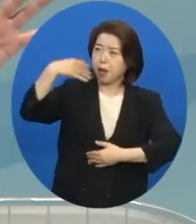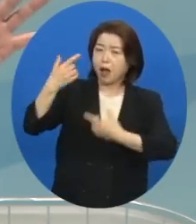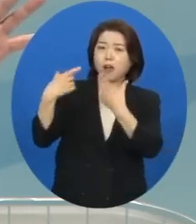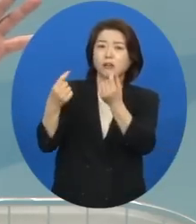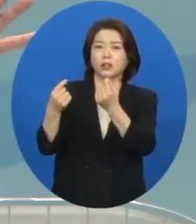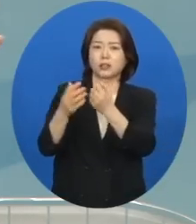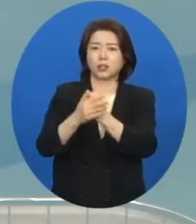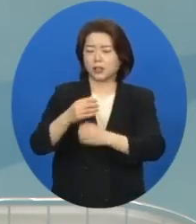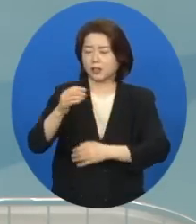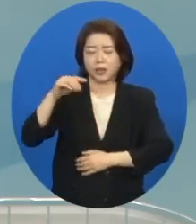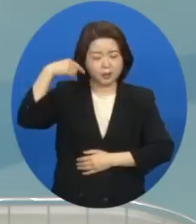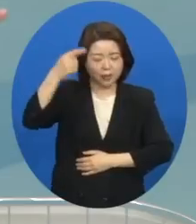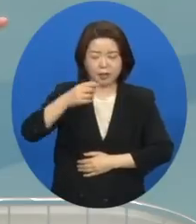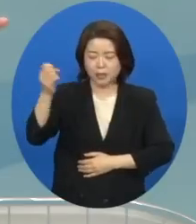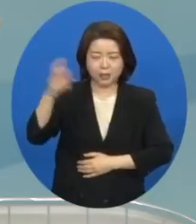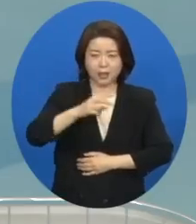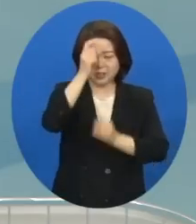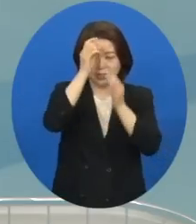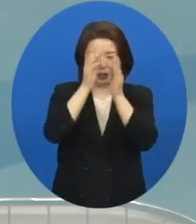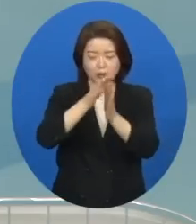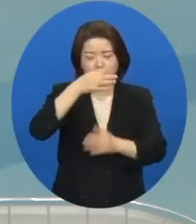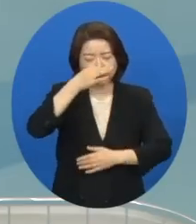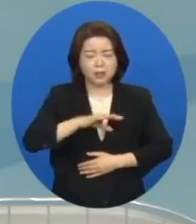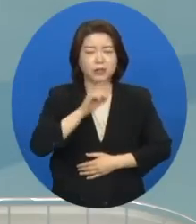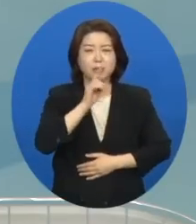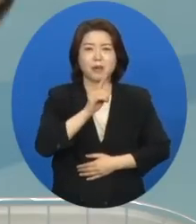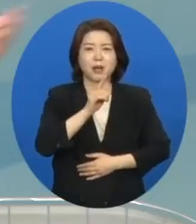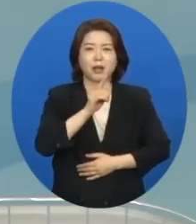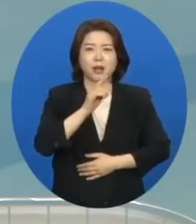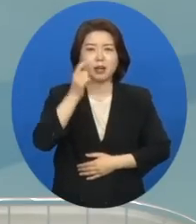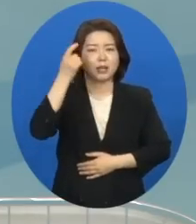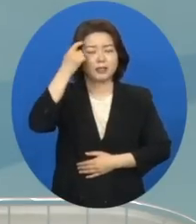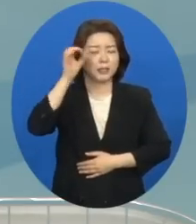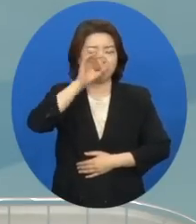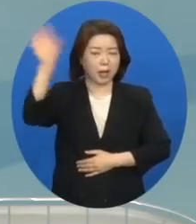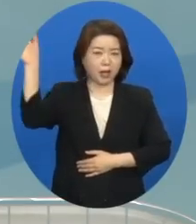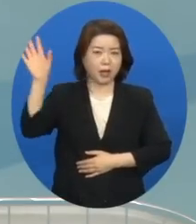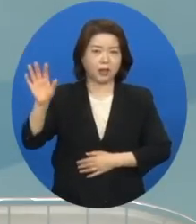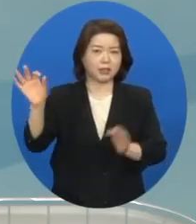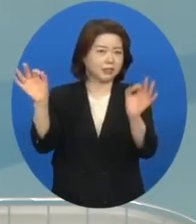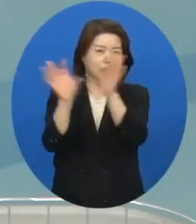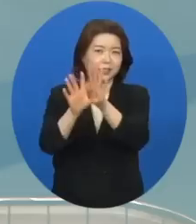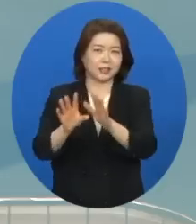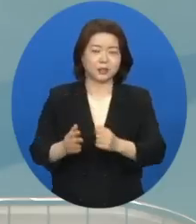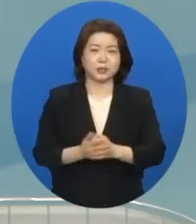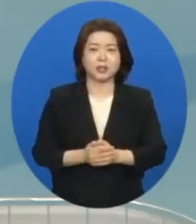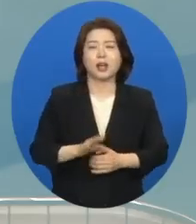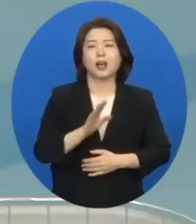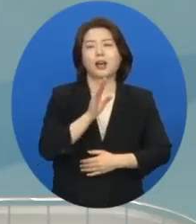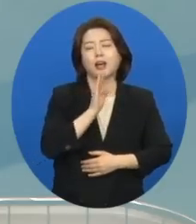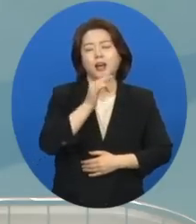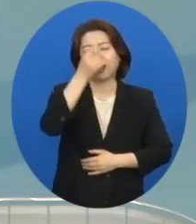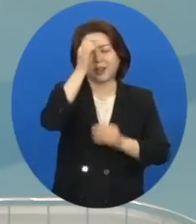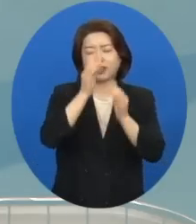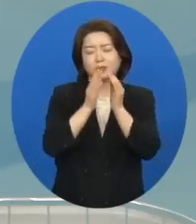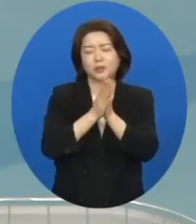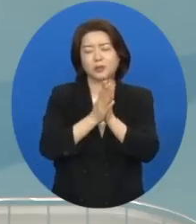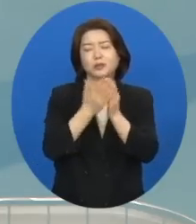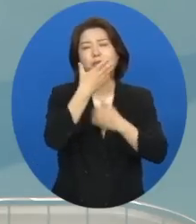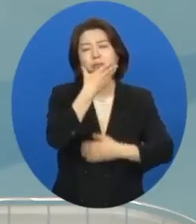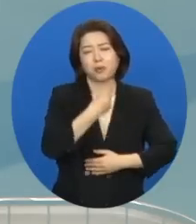다시는 기도가 힘들다는 말 생각에서 없어졌어요. 기도는 복이죠,